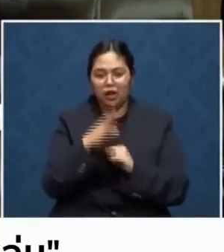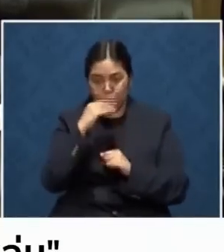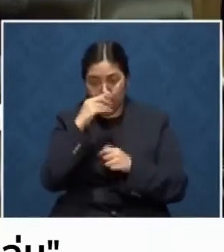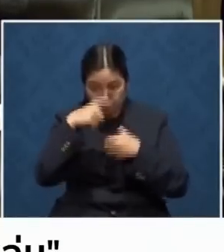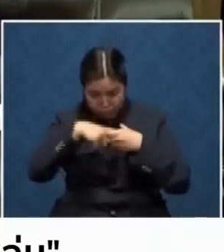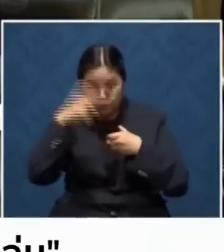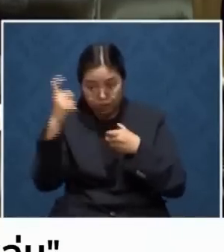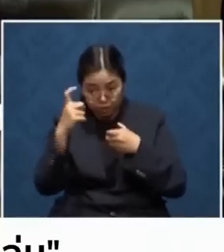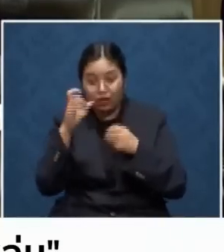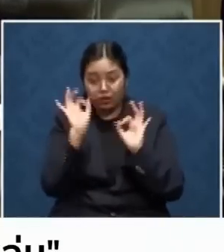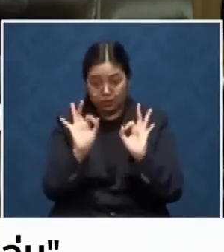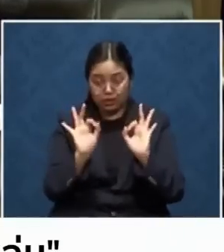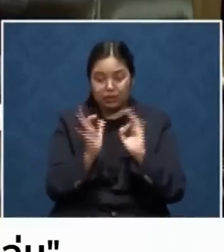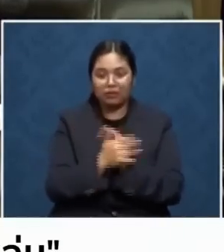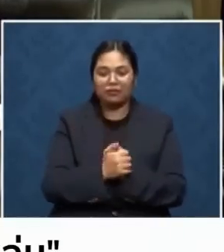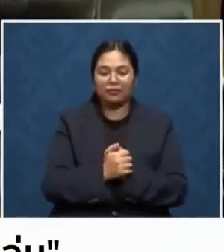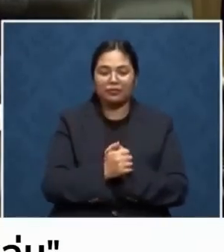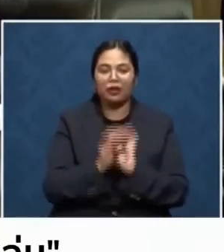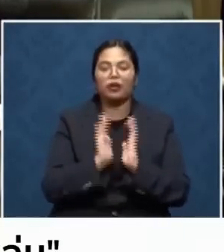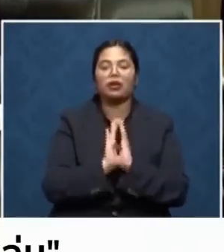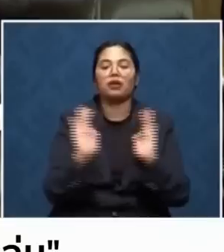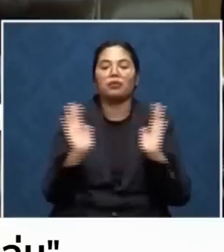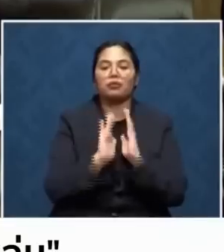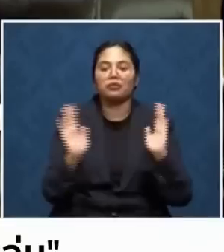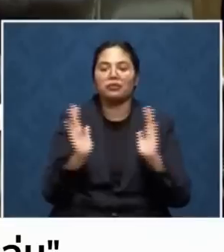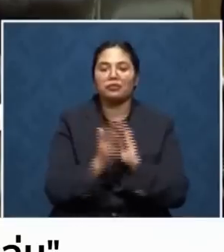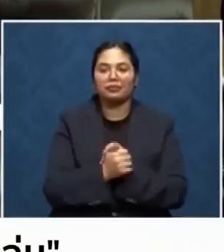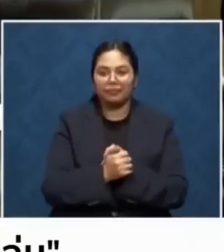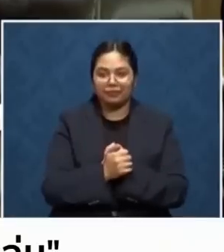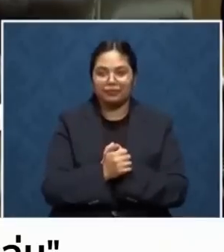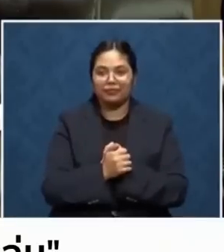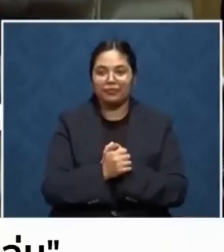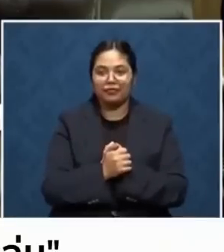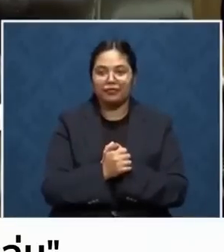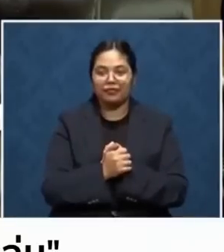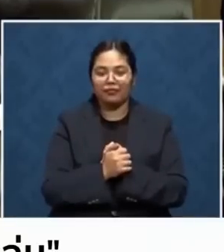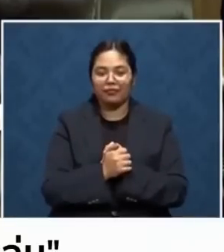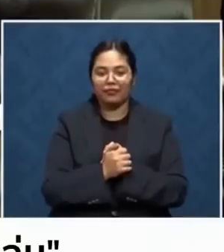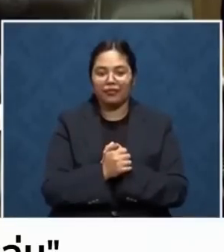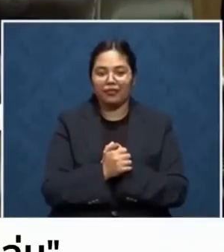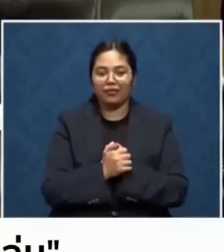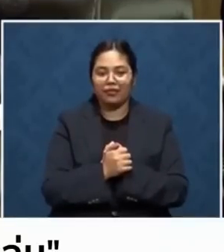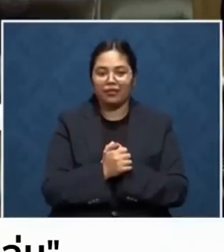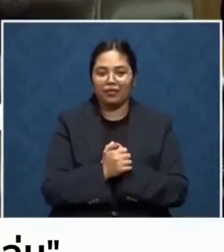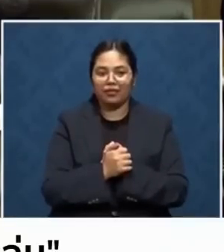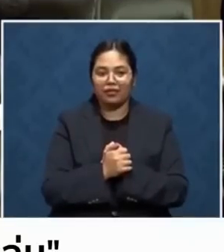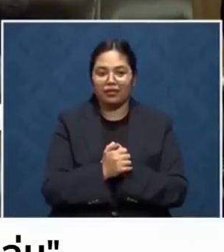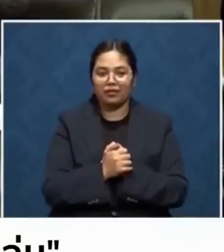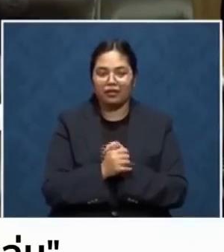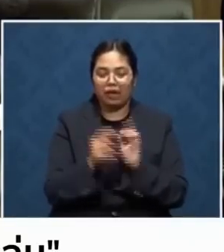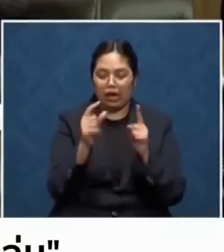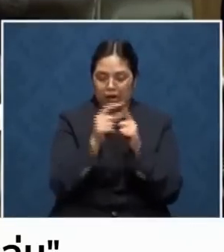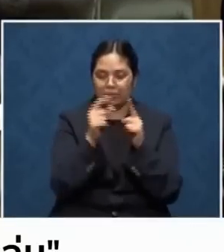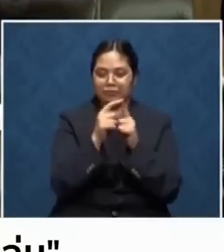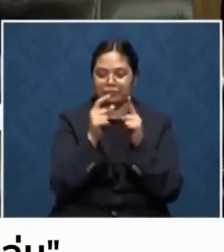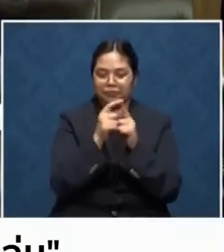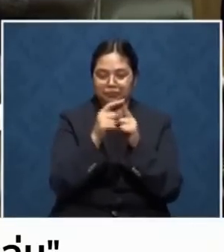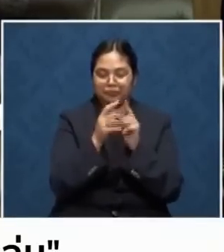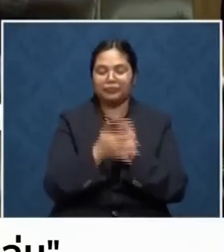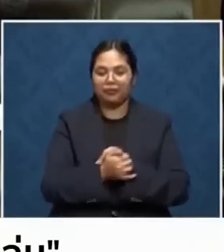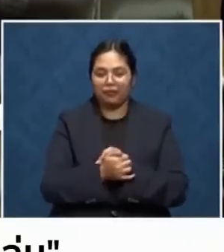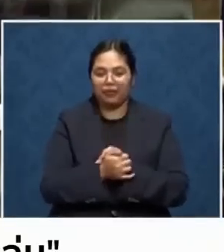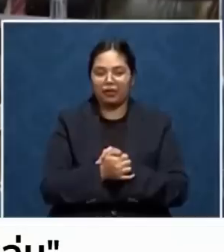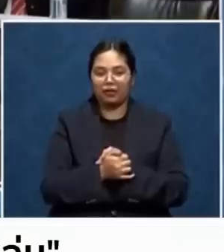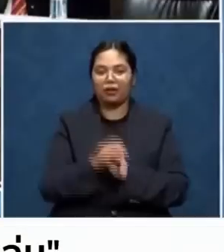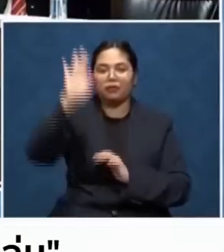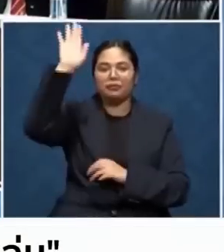แล้วนะครับนะครับขอบคุณนะครับท่านวิโรจน์ครับพูดกันสักนิดหนึ่งนะครับ ท่านประธาน